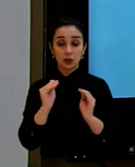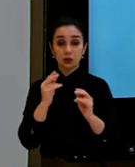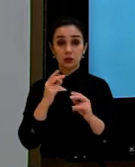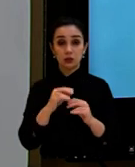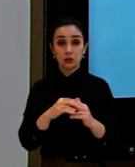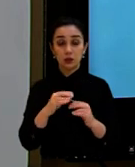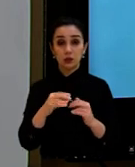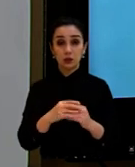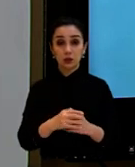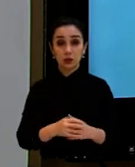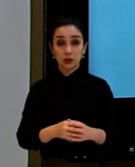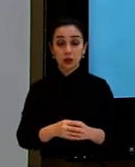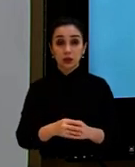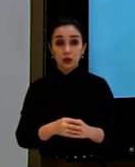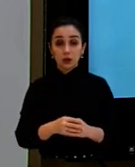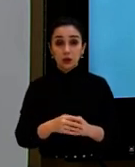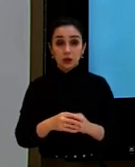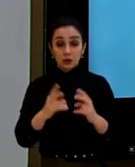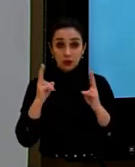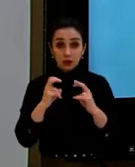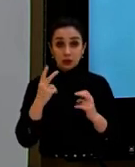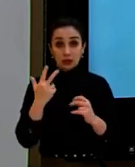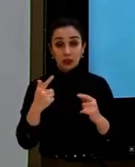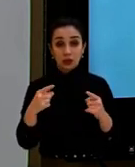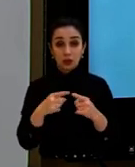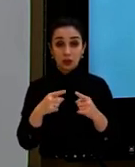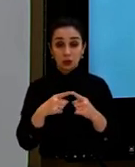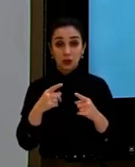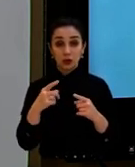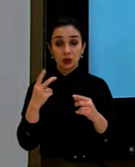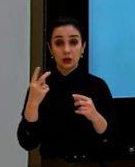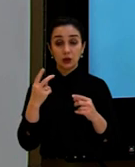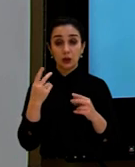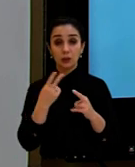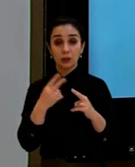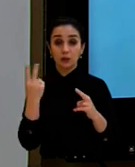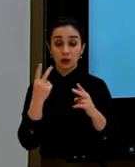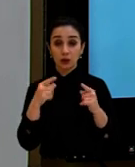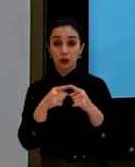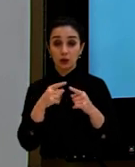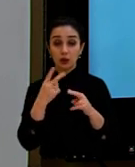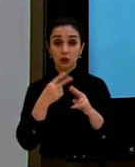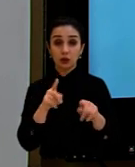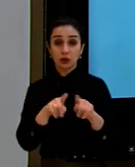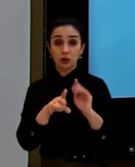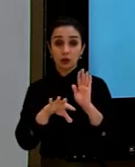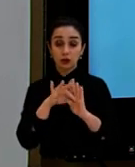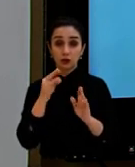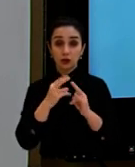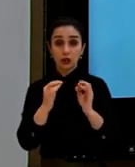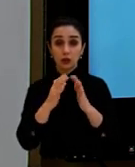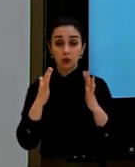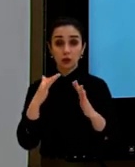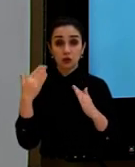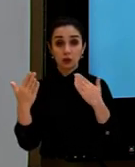остроугольный. Рассмотрим второй треугольник со сторонами 2, 3 и 4. Также выбираем